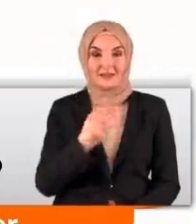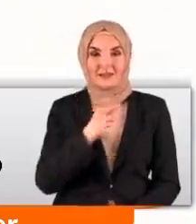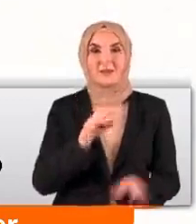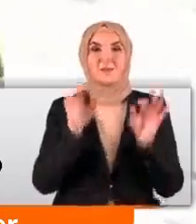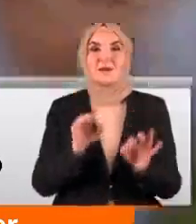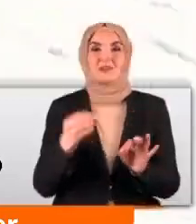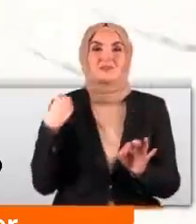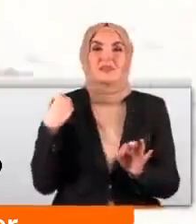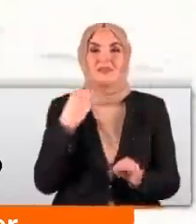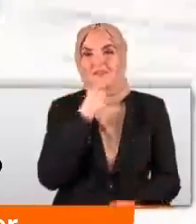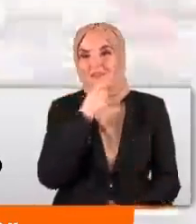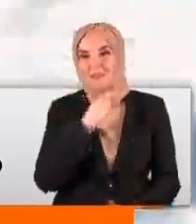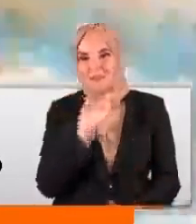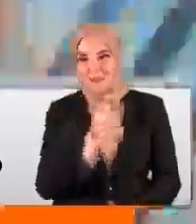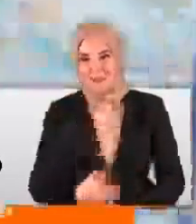anda.